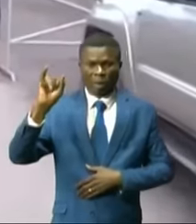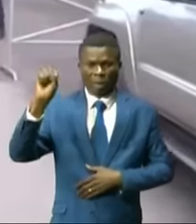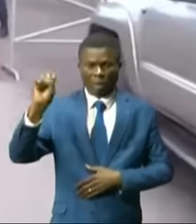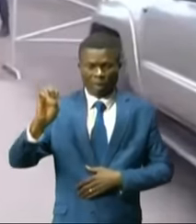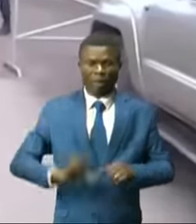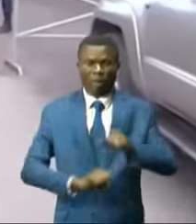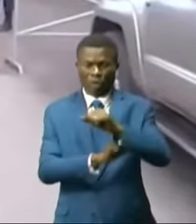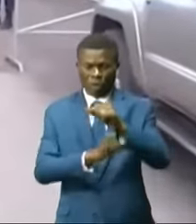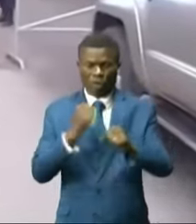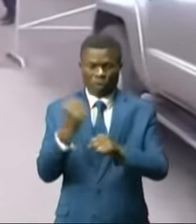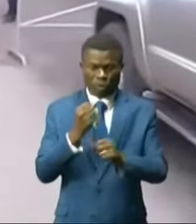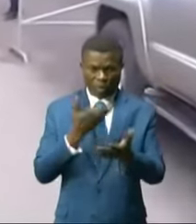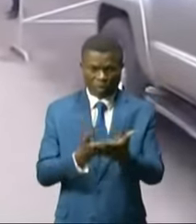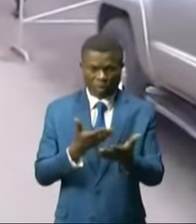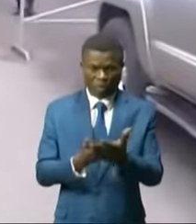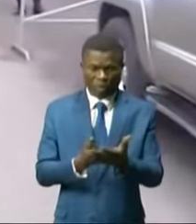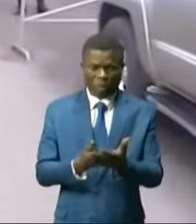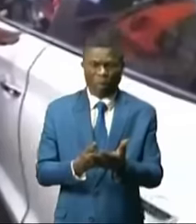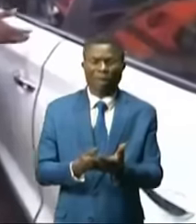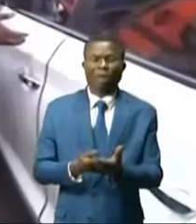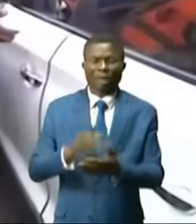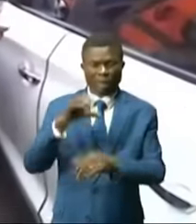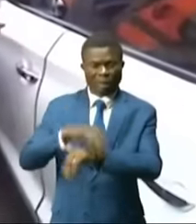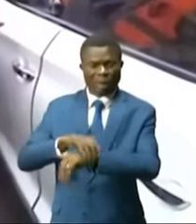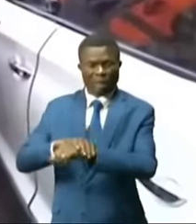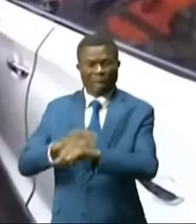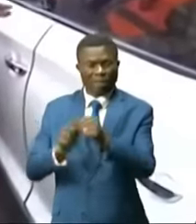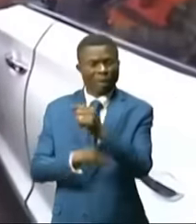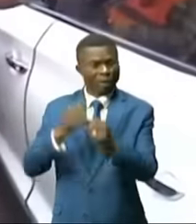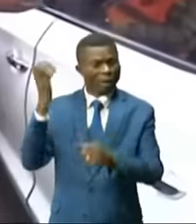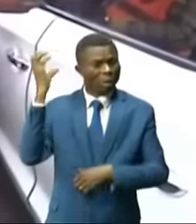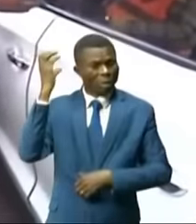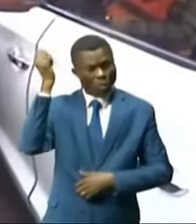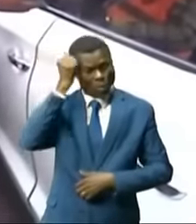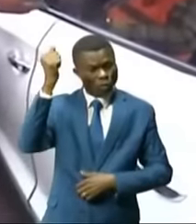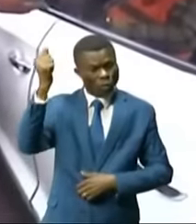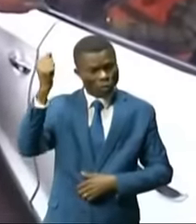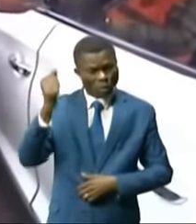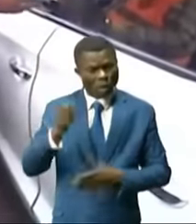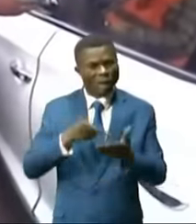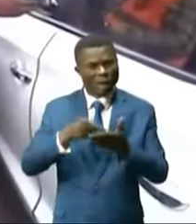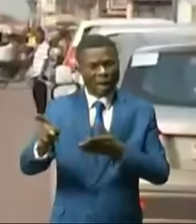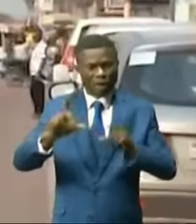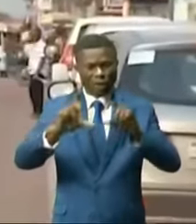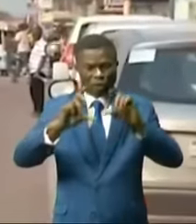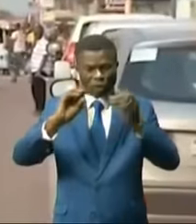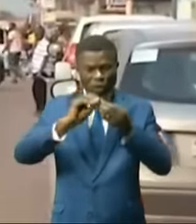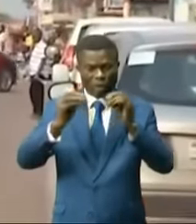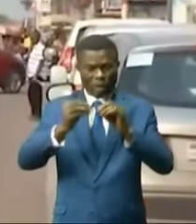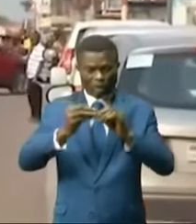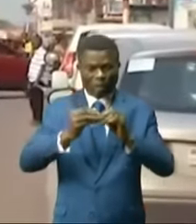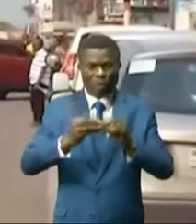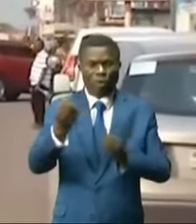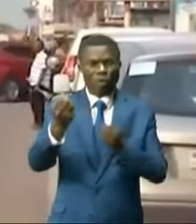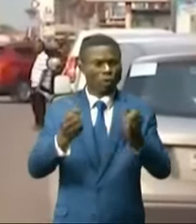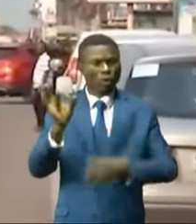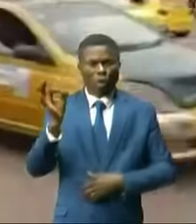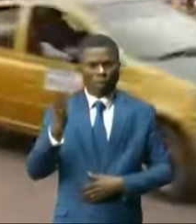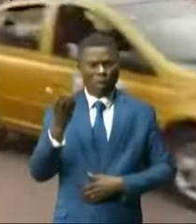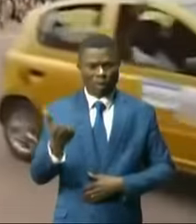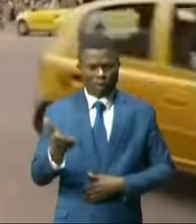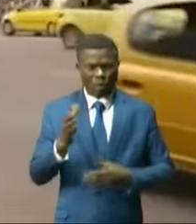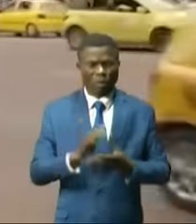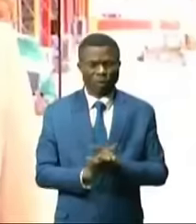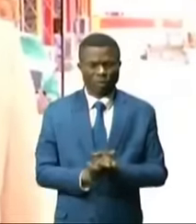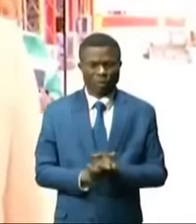appui dans cette opération de recouvrement forcé. Voici l'explication du patron de l'assiette fiscale de Kinshasa, Michel Moussaka. Ici